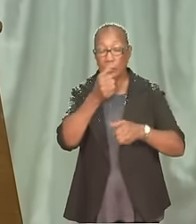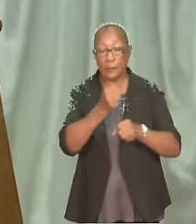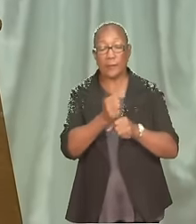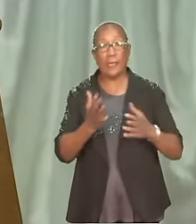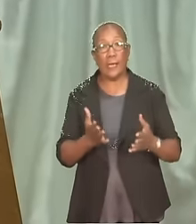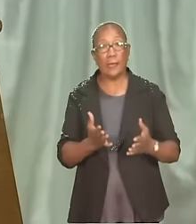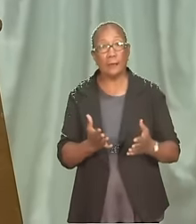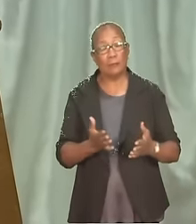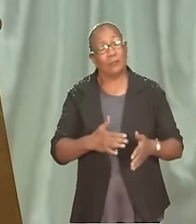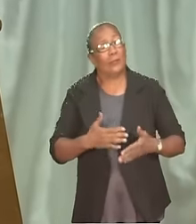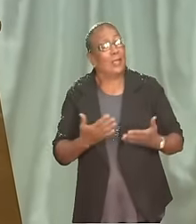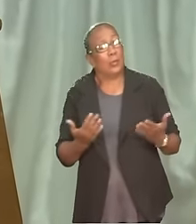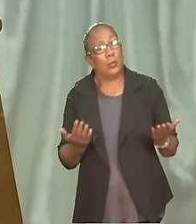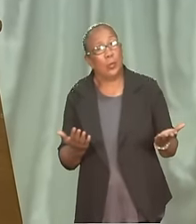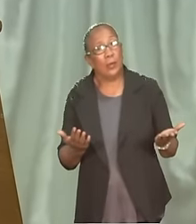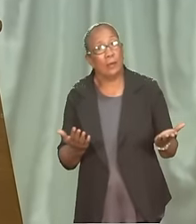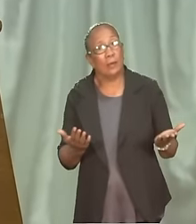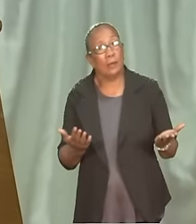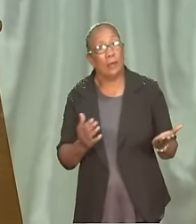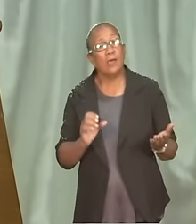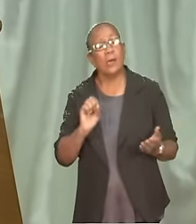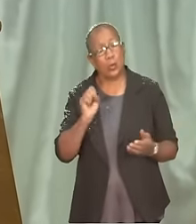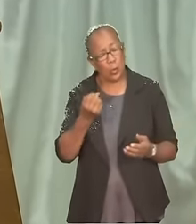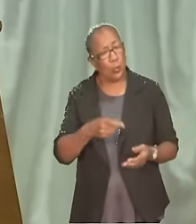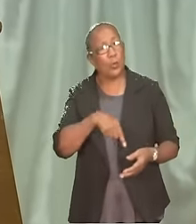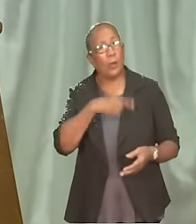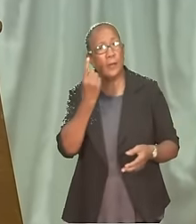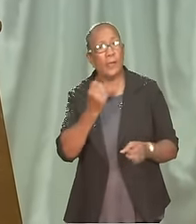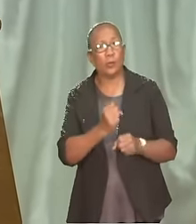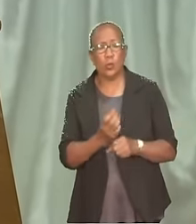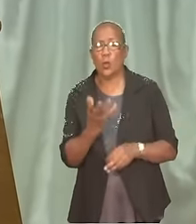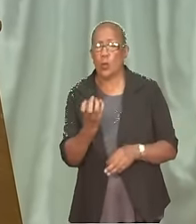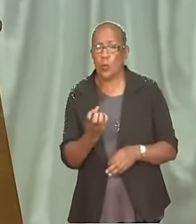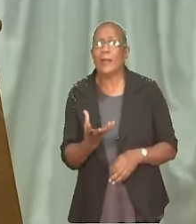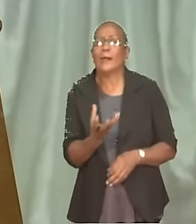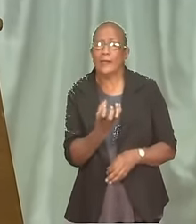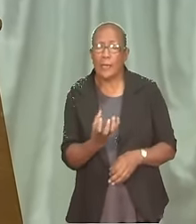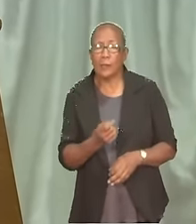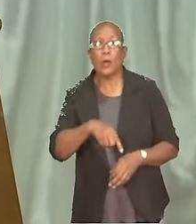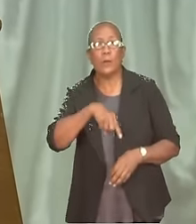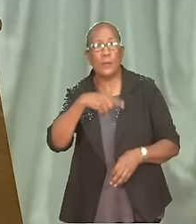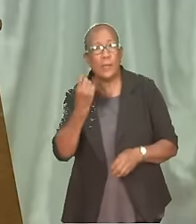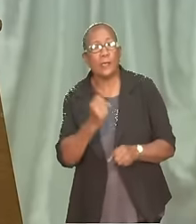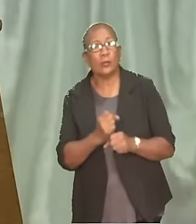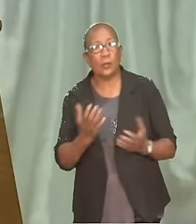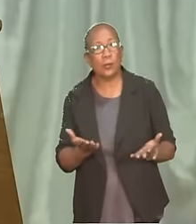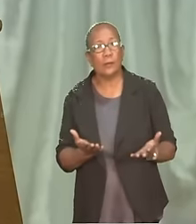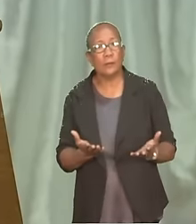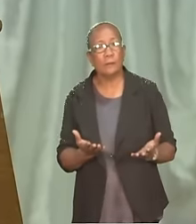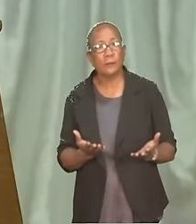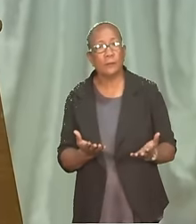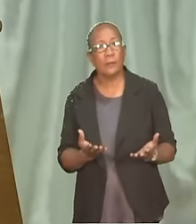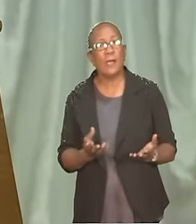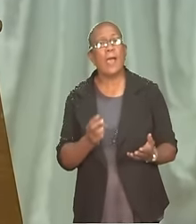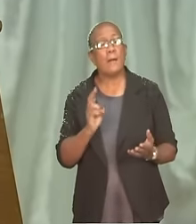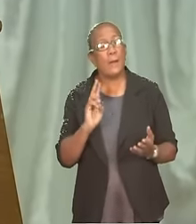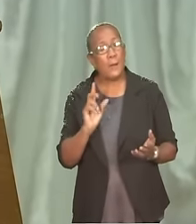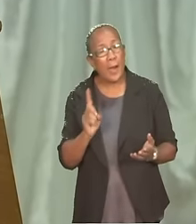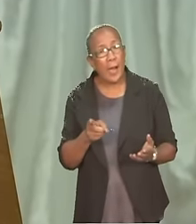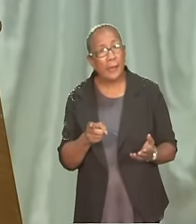Natuurlijk konden we nog meer doen. We wilden nog meer doen en willen we nog meer doen. Echter